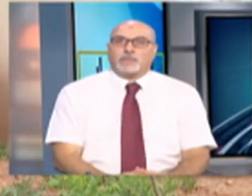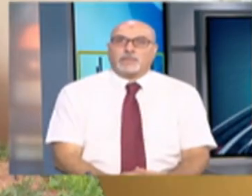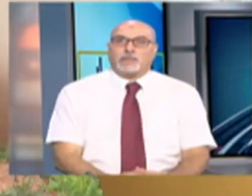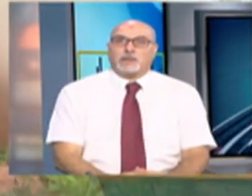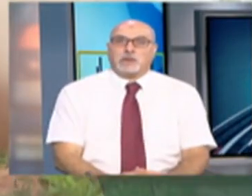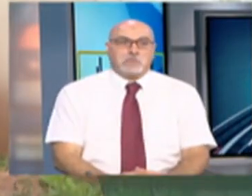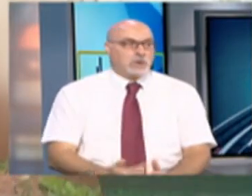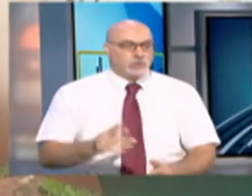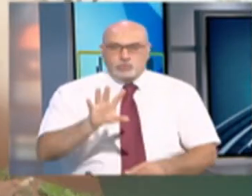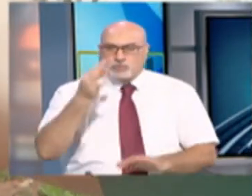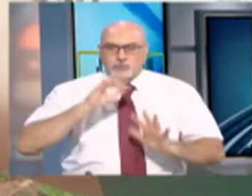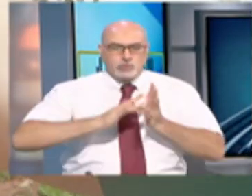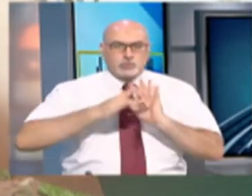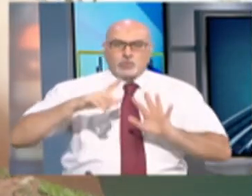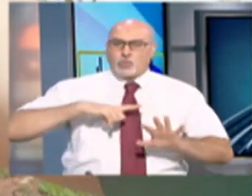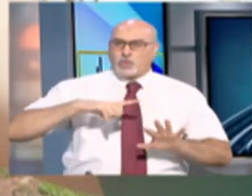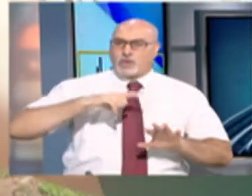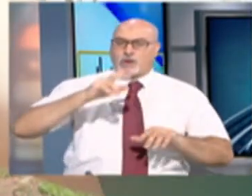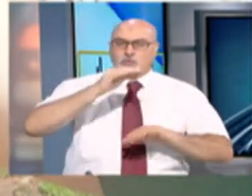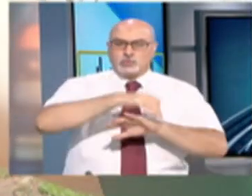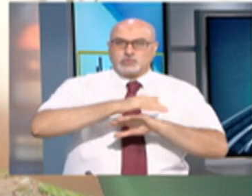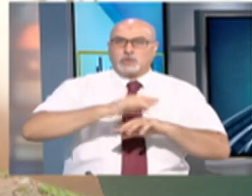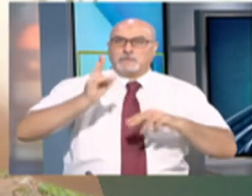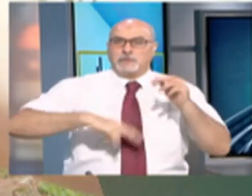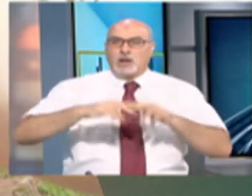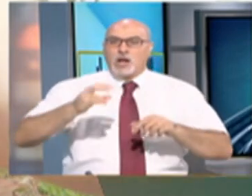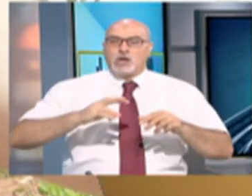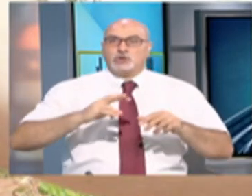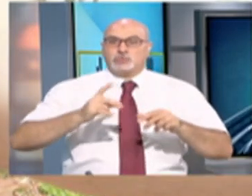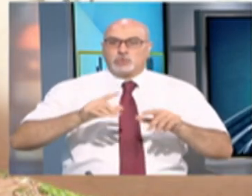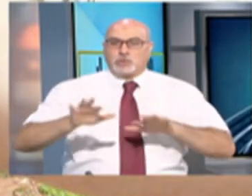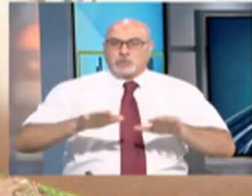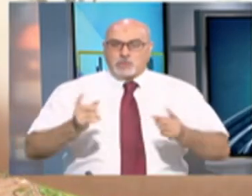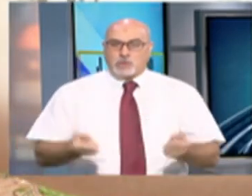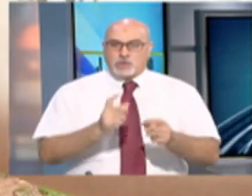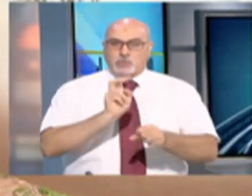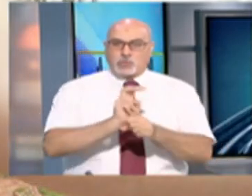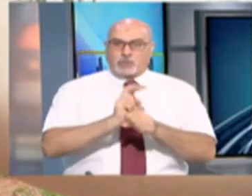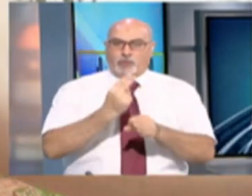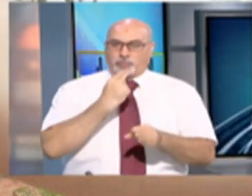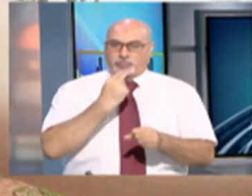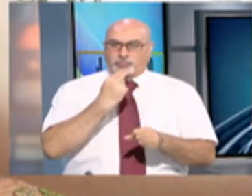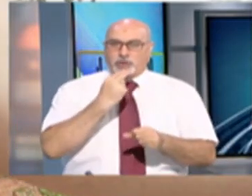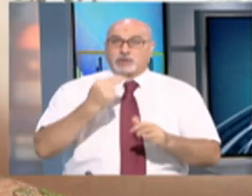وجدنا كل الإمكانيات هنا داخل القرية من أجل التحضير الجيد والحفاظ على اللياقة